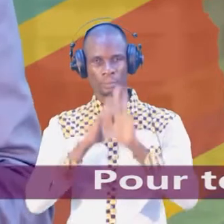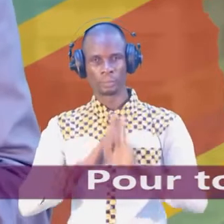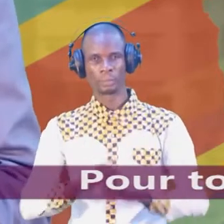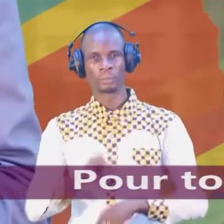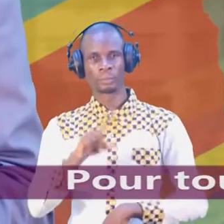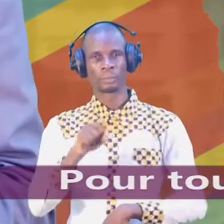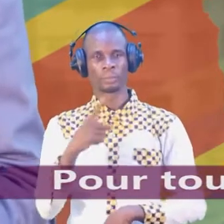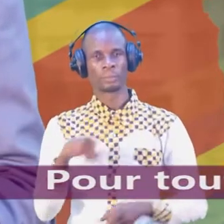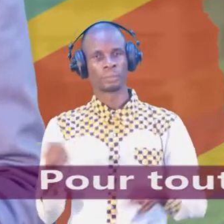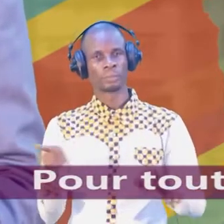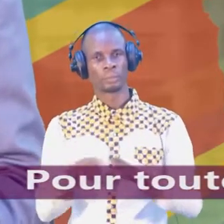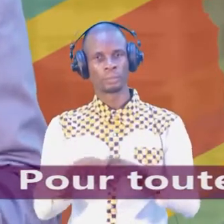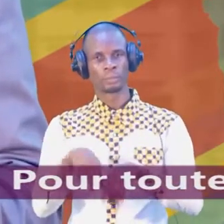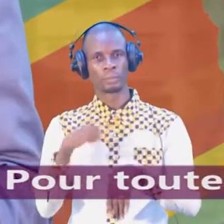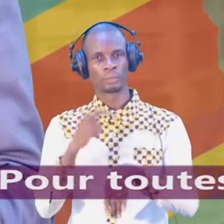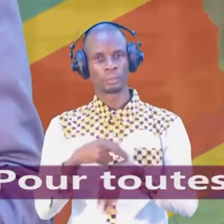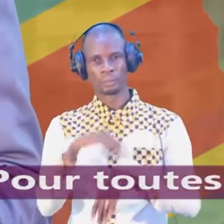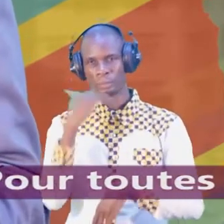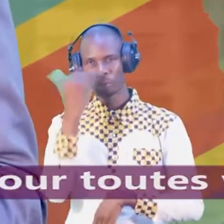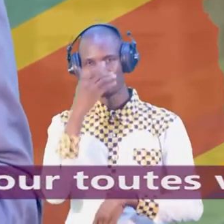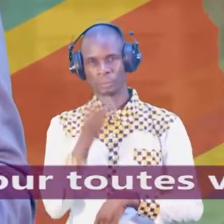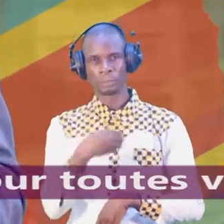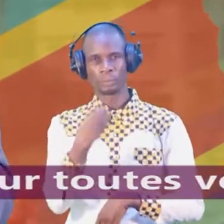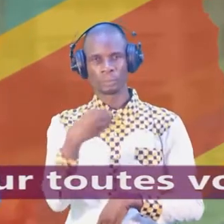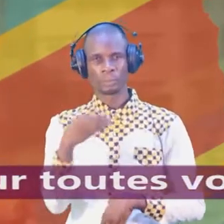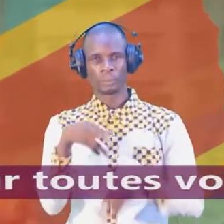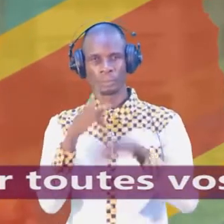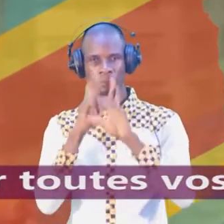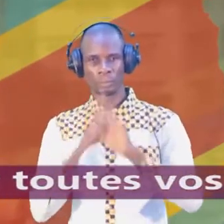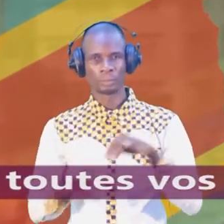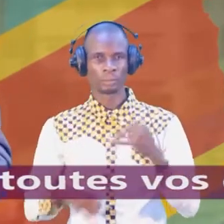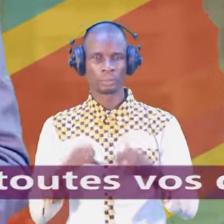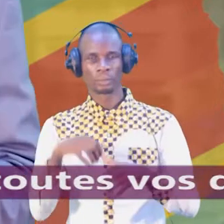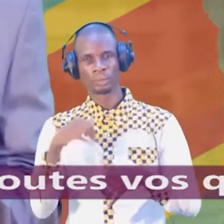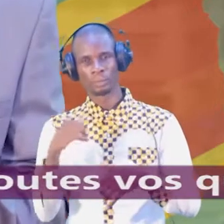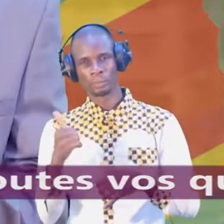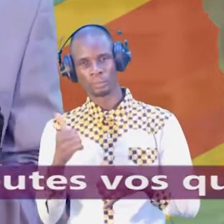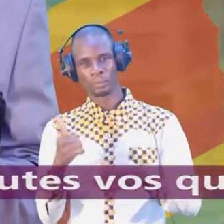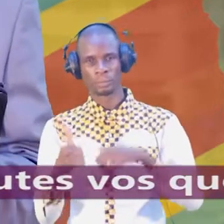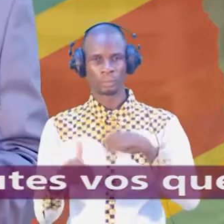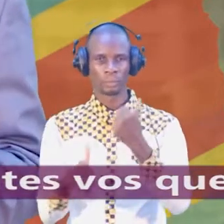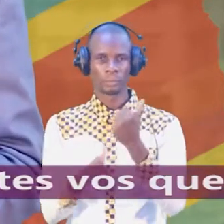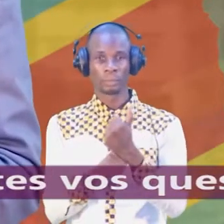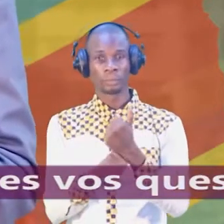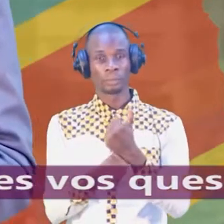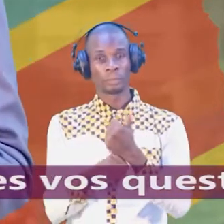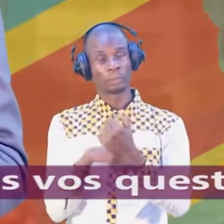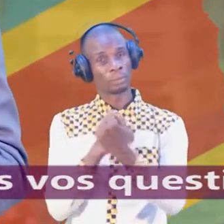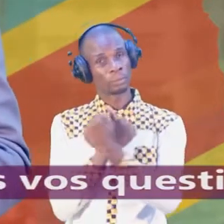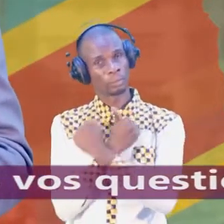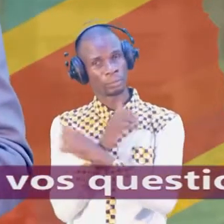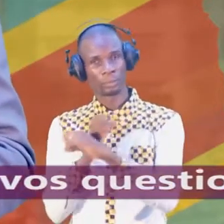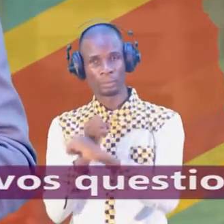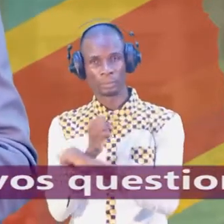mi bale. Oyo ezali ko ko kana mpete tozali kokima sima tango